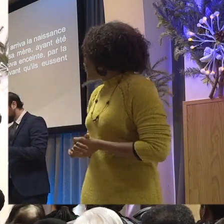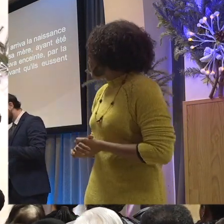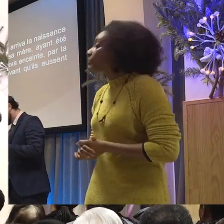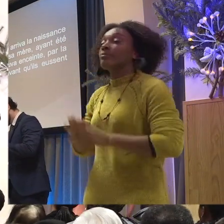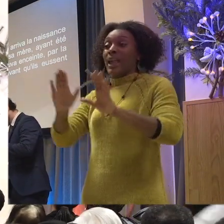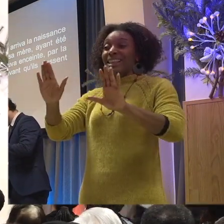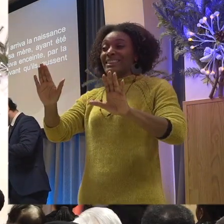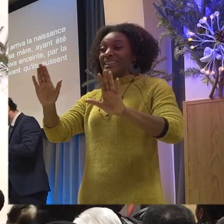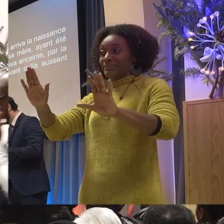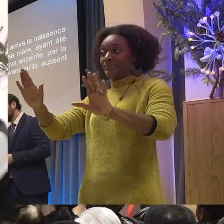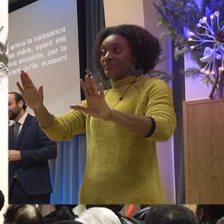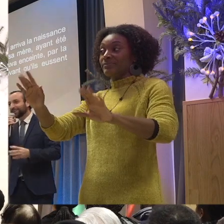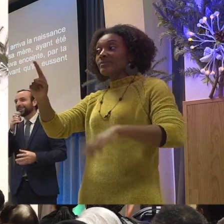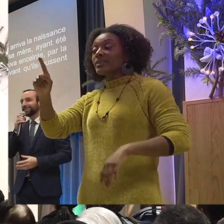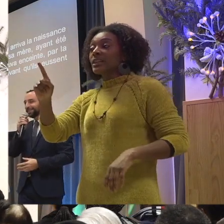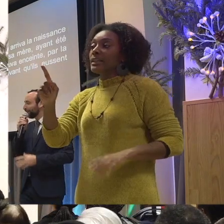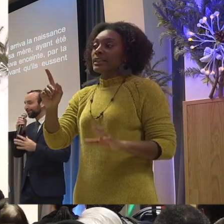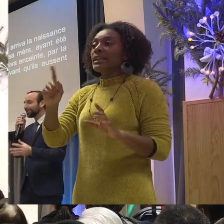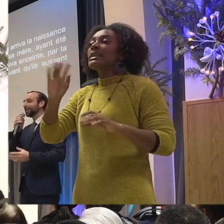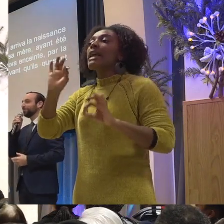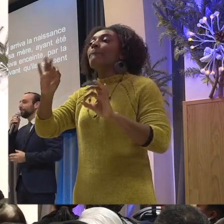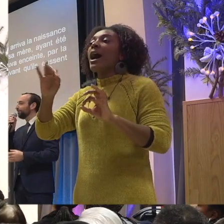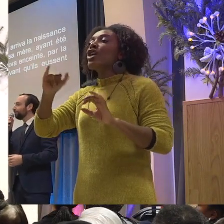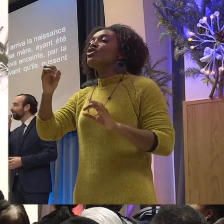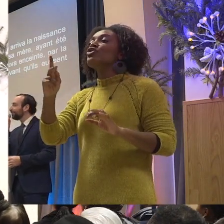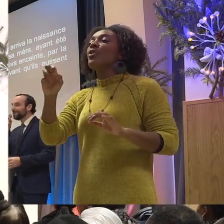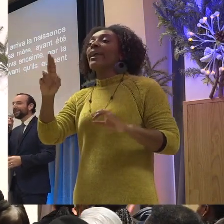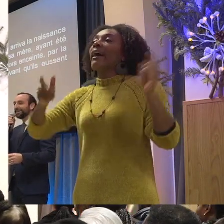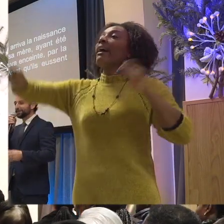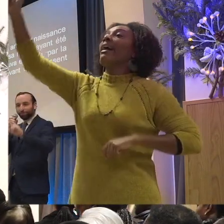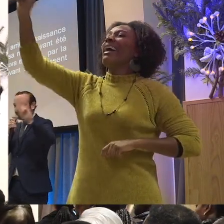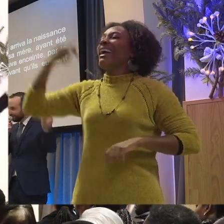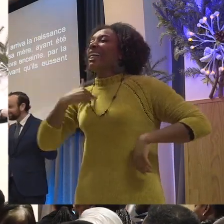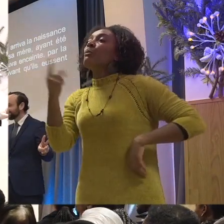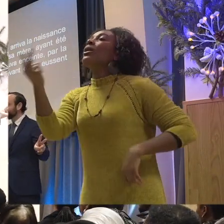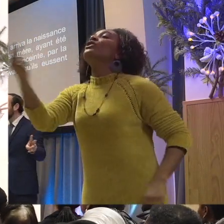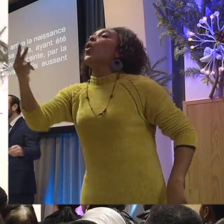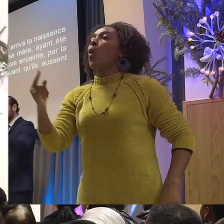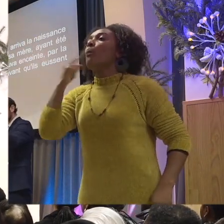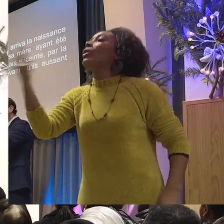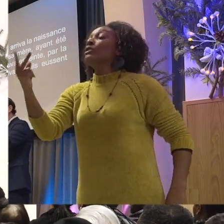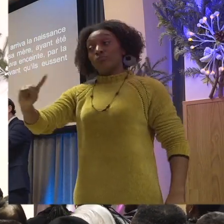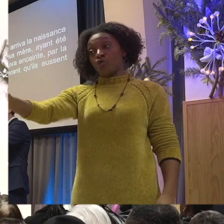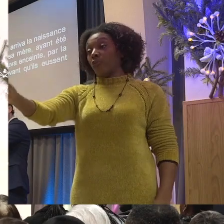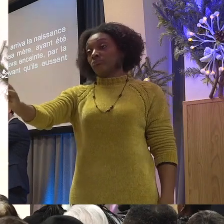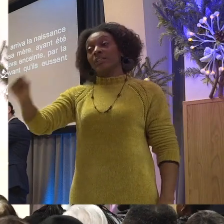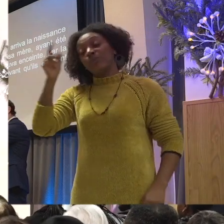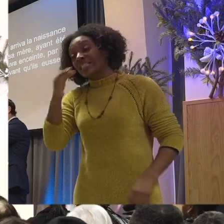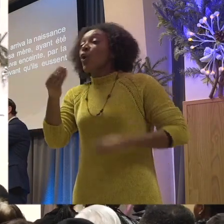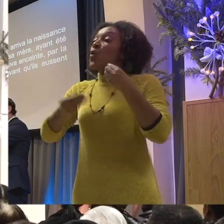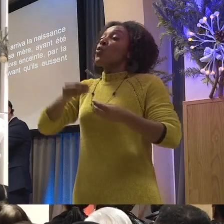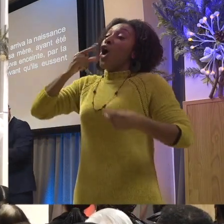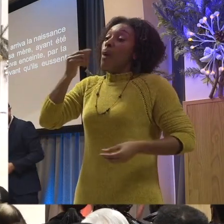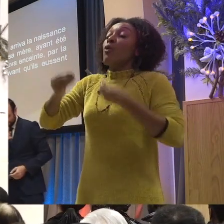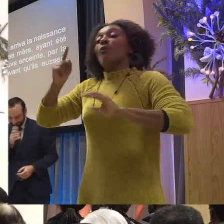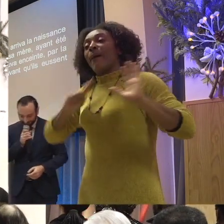Une chose. Le joker, il n'y a pas de joker. Vous ne pouvez pas me dire c'est pour les deux. D'accord? C'est soit pour le mari, soit pour la